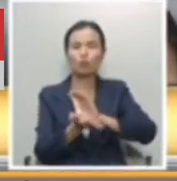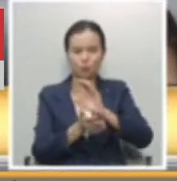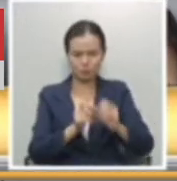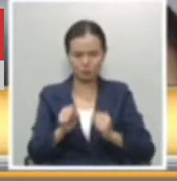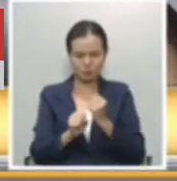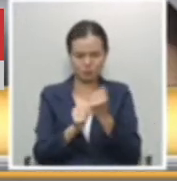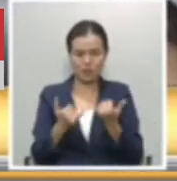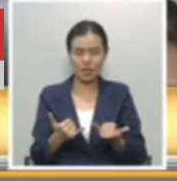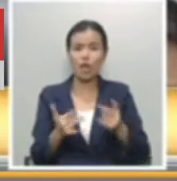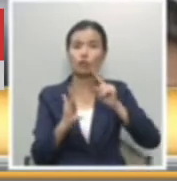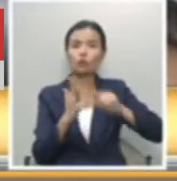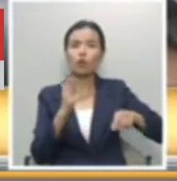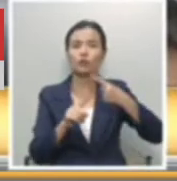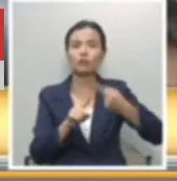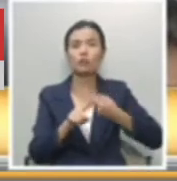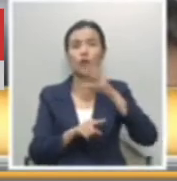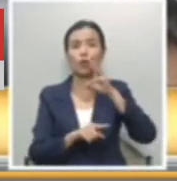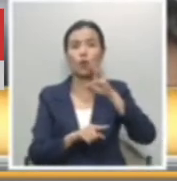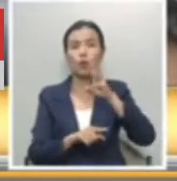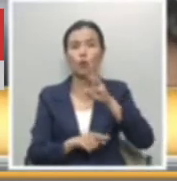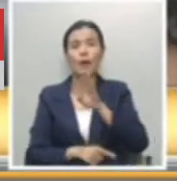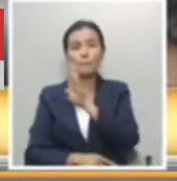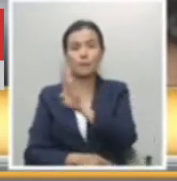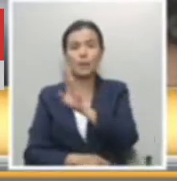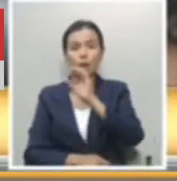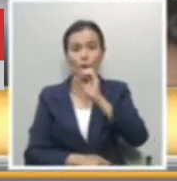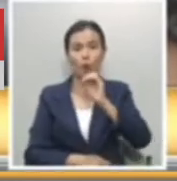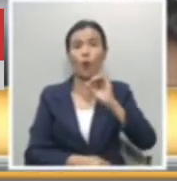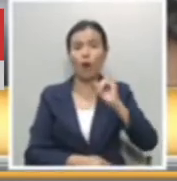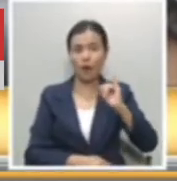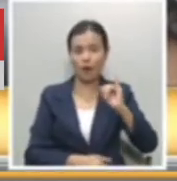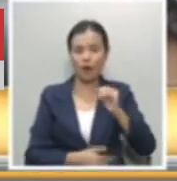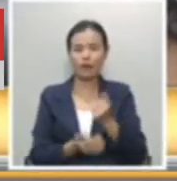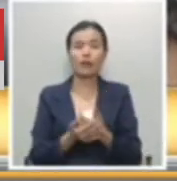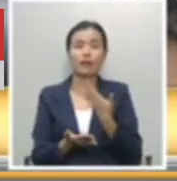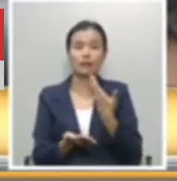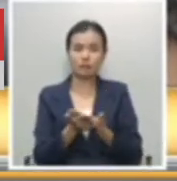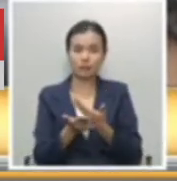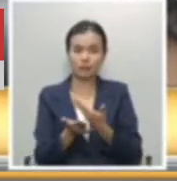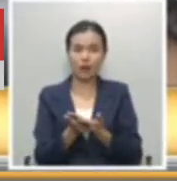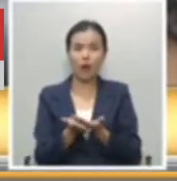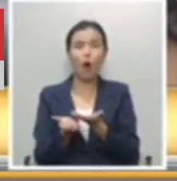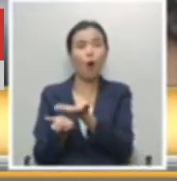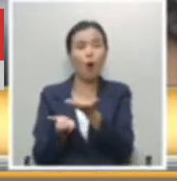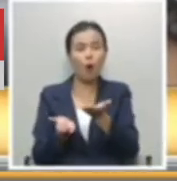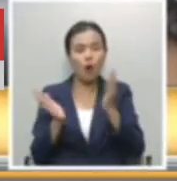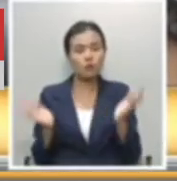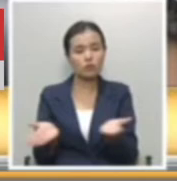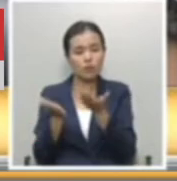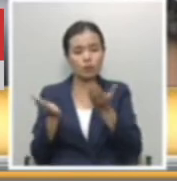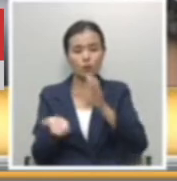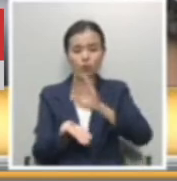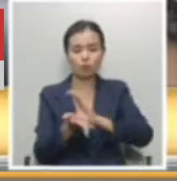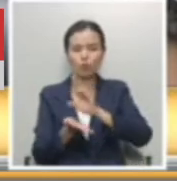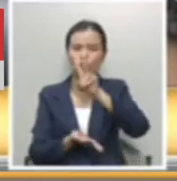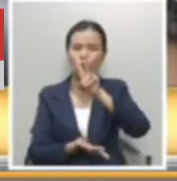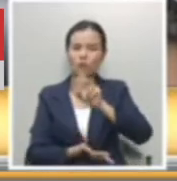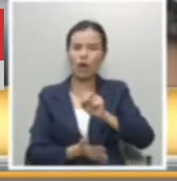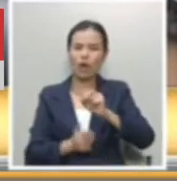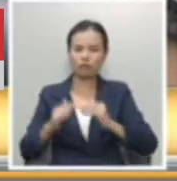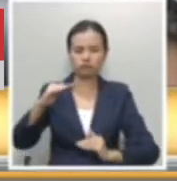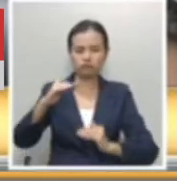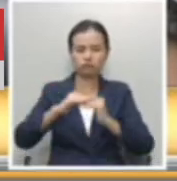ครับสิ้นสุดณเดือนมิถุนายน BOI อ่ะครับมีเม็ดเงินขอรับการส่งเสริมการลงทุนไม่ถึง 200,000 ล้านบา